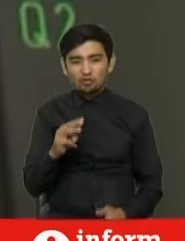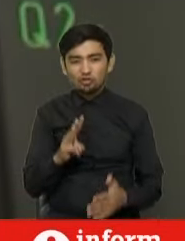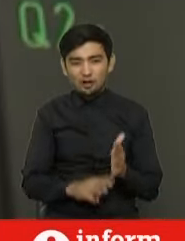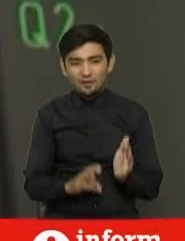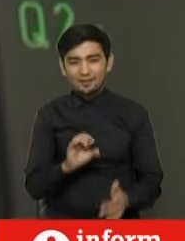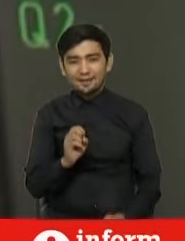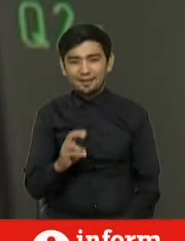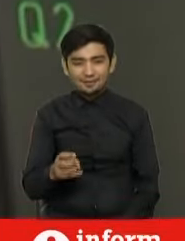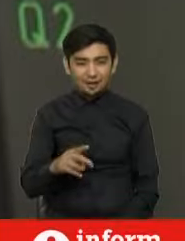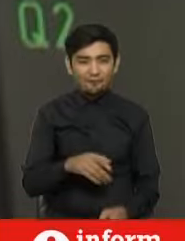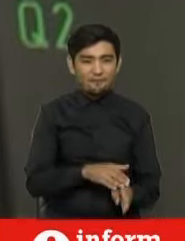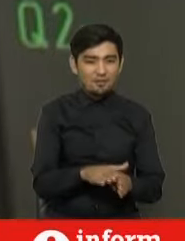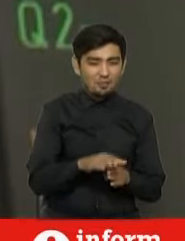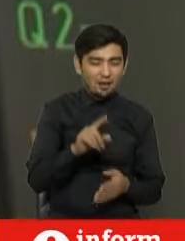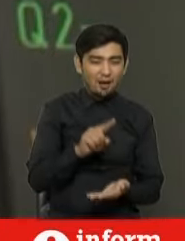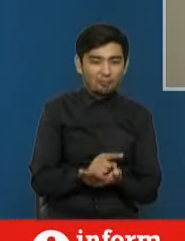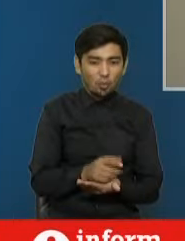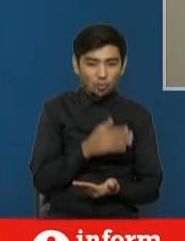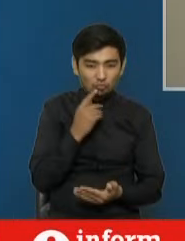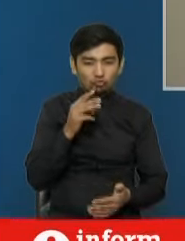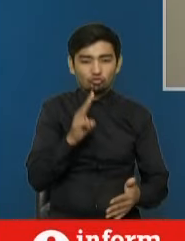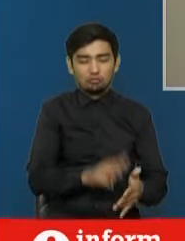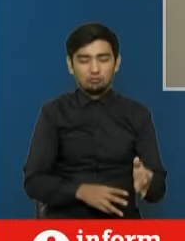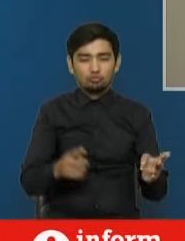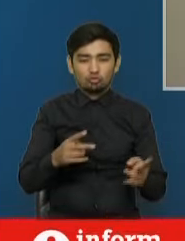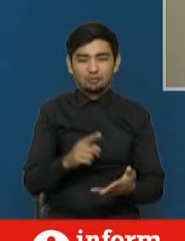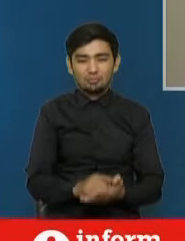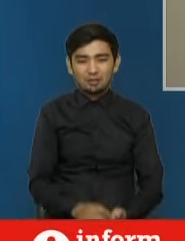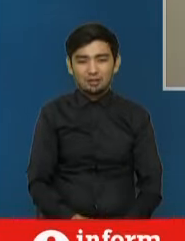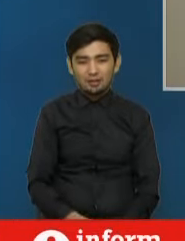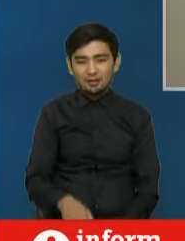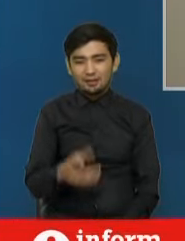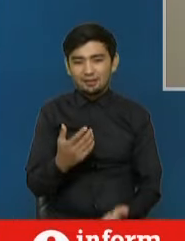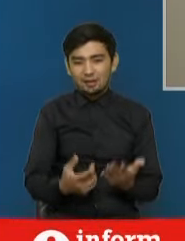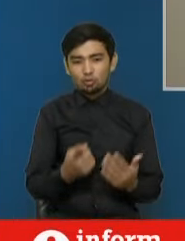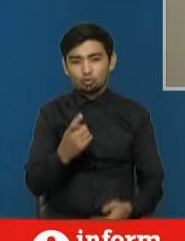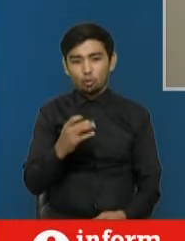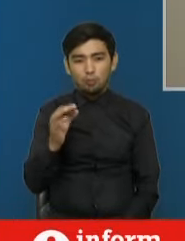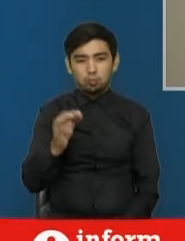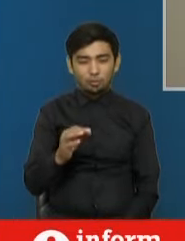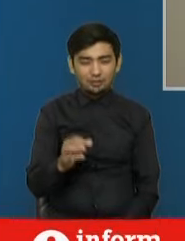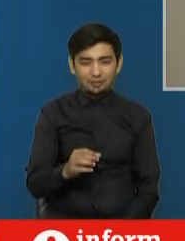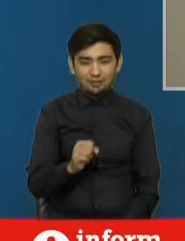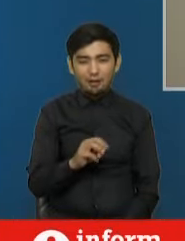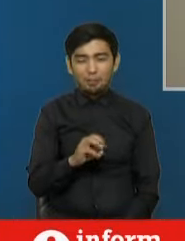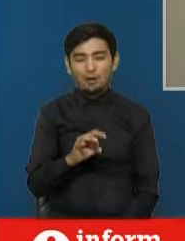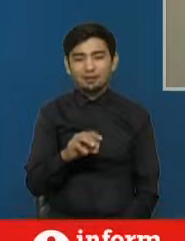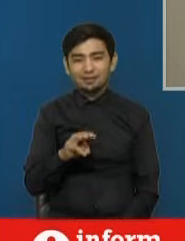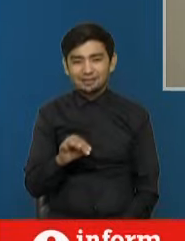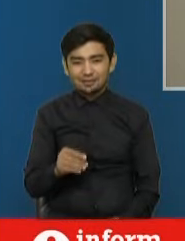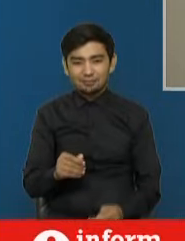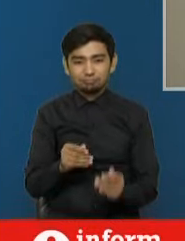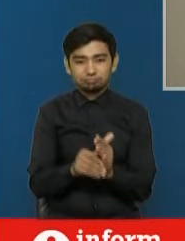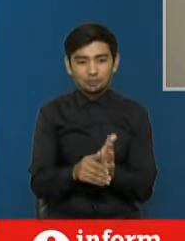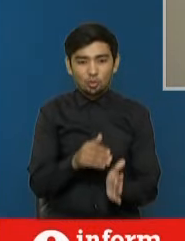санкции за неисполнение обязательств если 100% начисленной амортизации не были